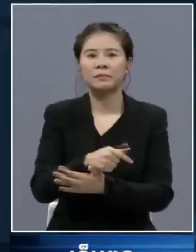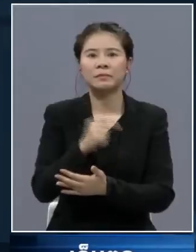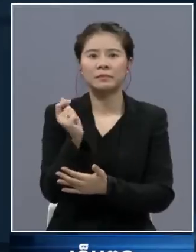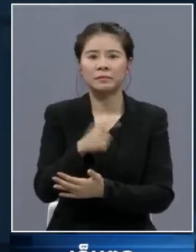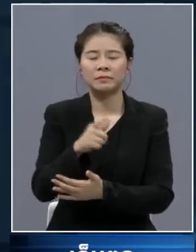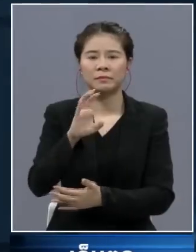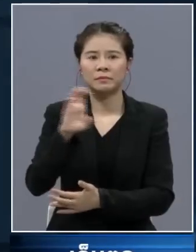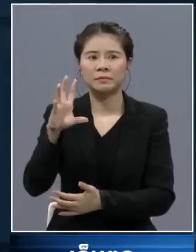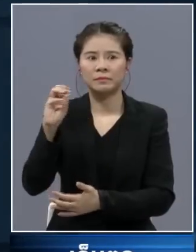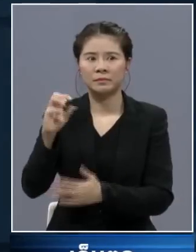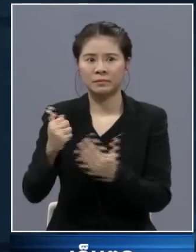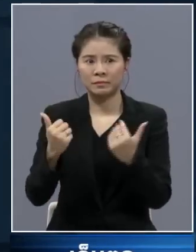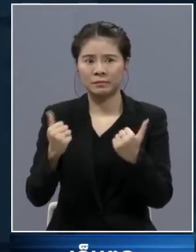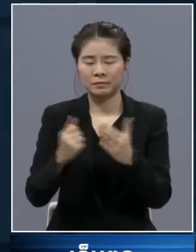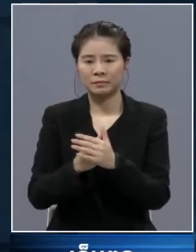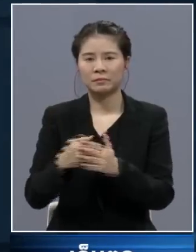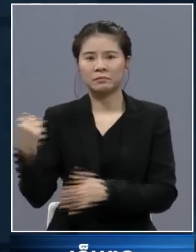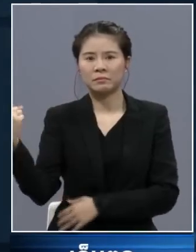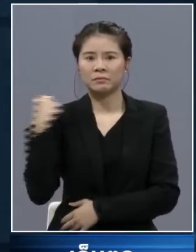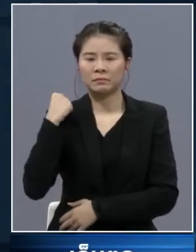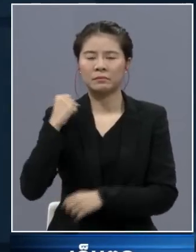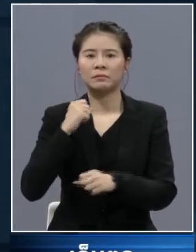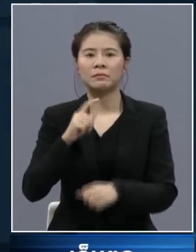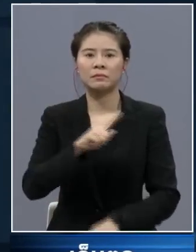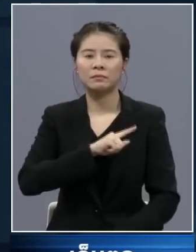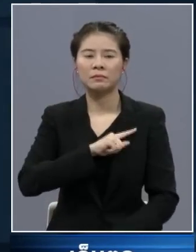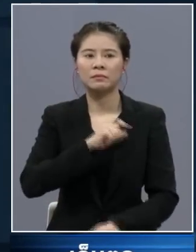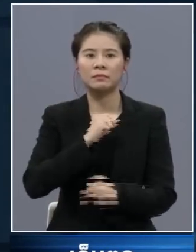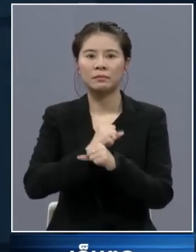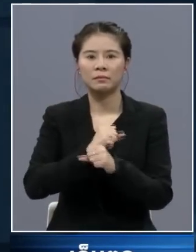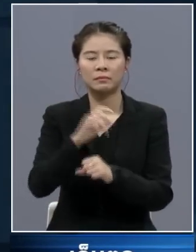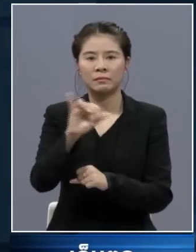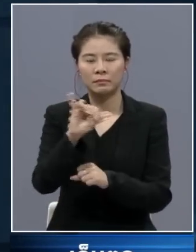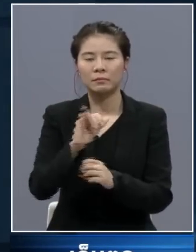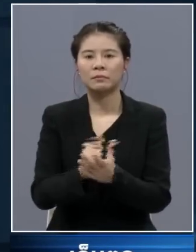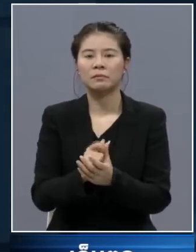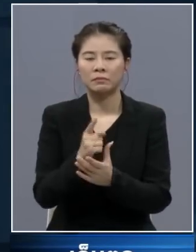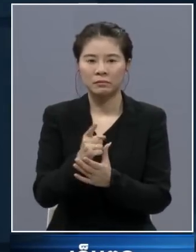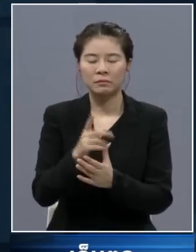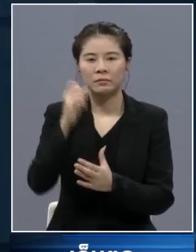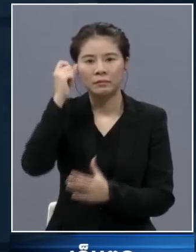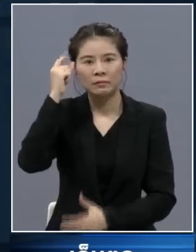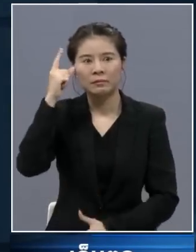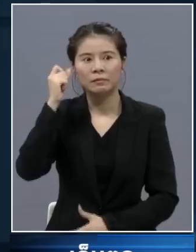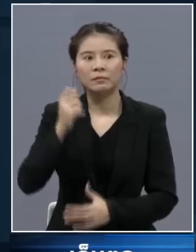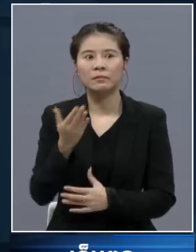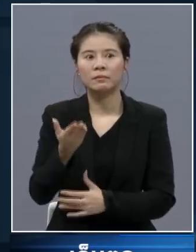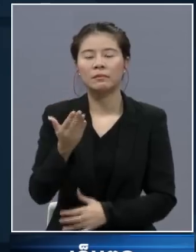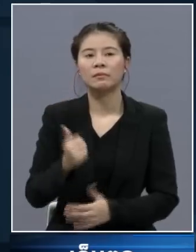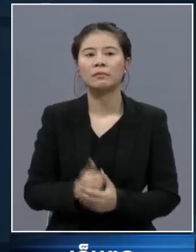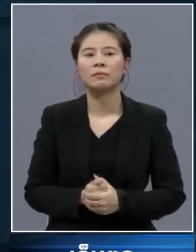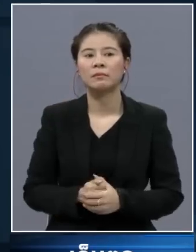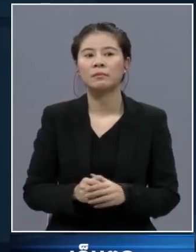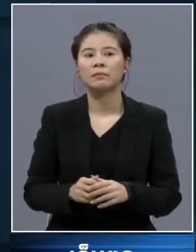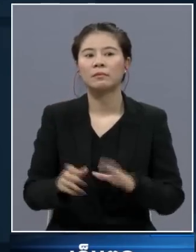อนนี้เขายังไม่ได้เข้าไปมีอำนาจบริหารเลยนะ ครับ คุณผู้ชมก็อาจจะต้องให้ความสำคัญนี่เราเปิดค่าแรงขั้นต่ำในชาติอาเซียนให้ดู